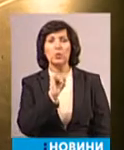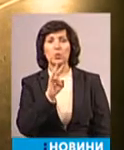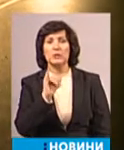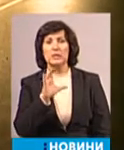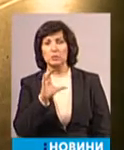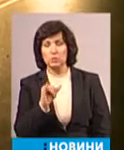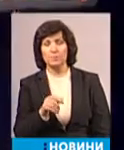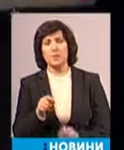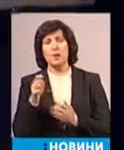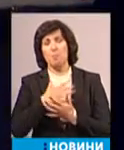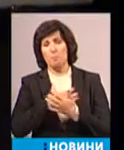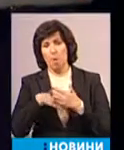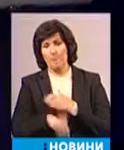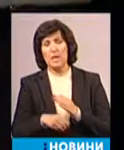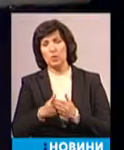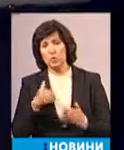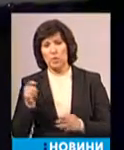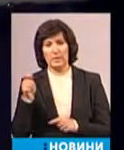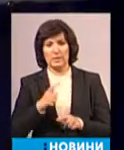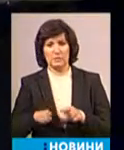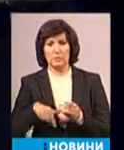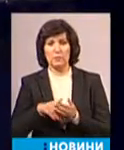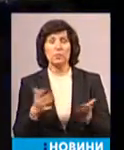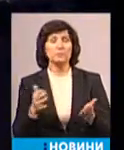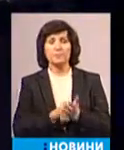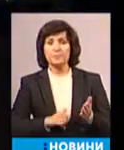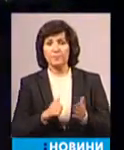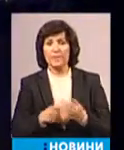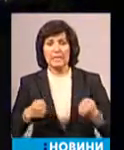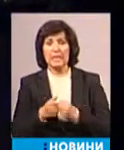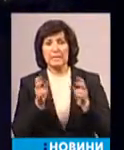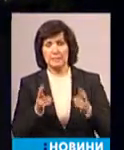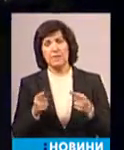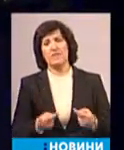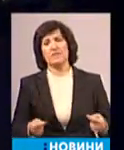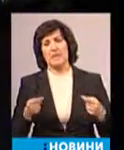помер до приїзду швидкої. Що спричинило ДТП, встановлюють.